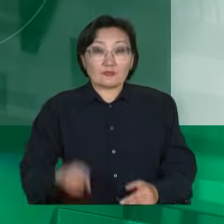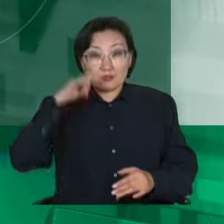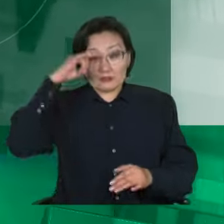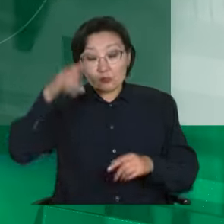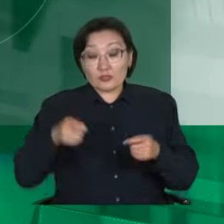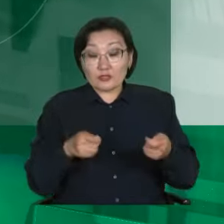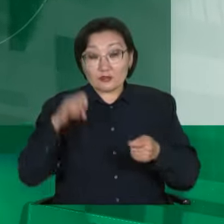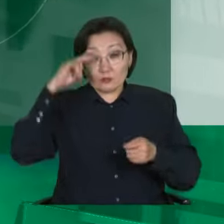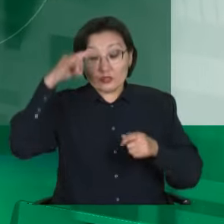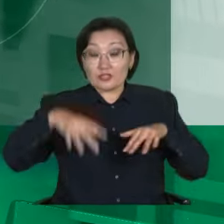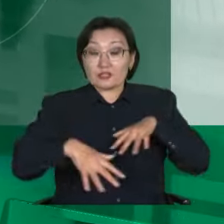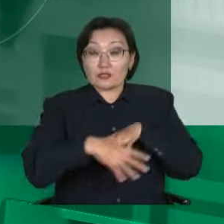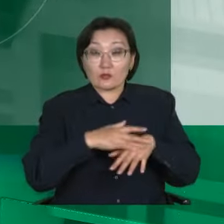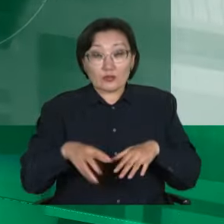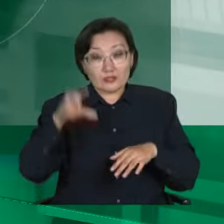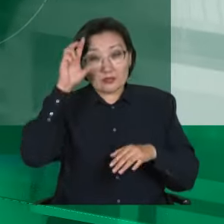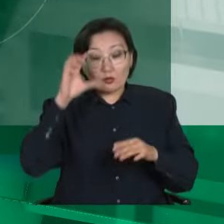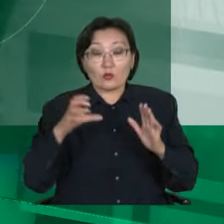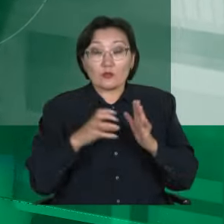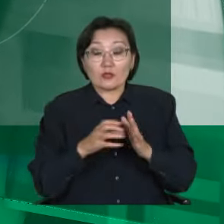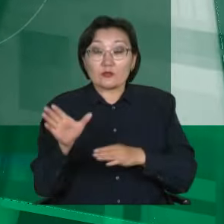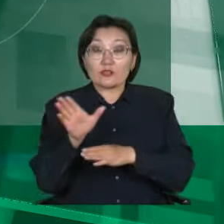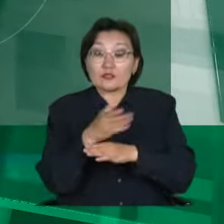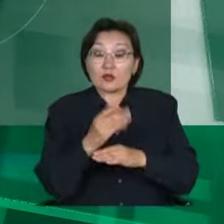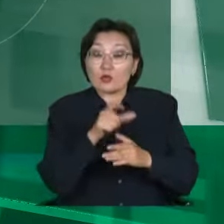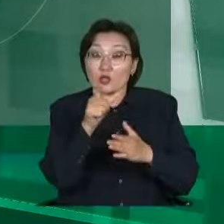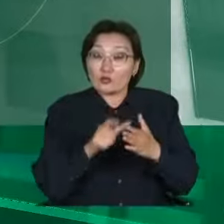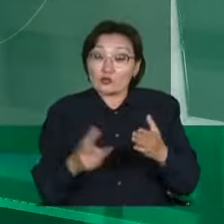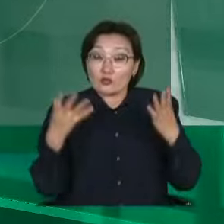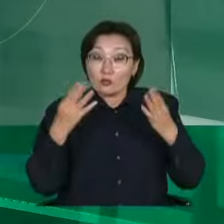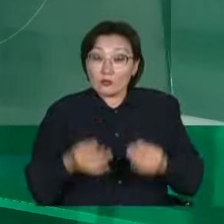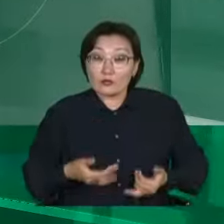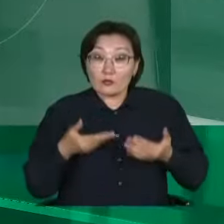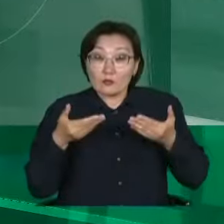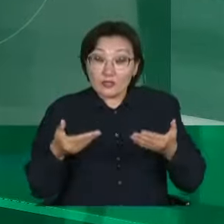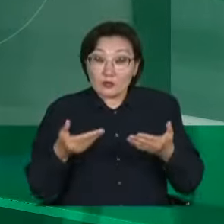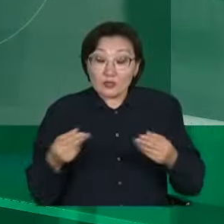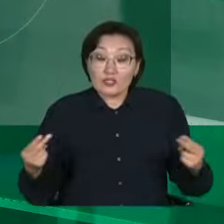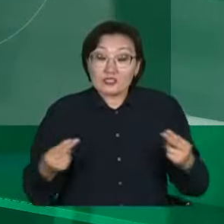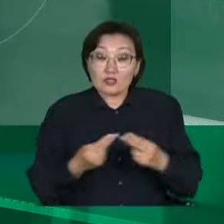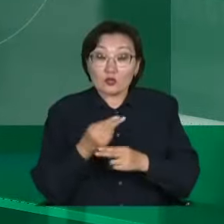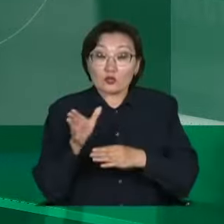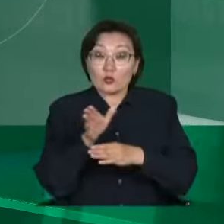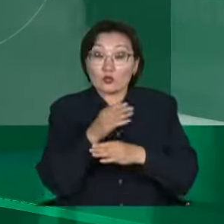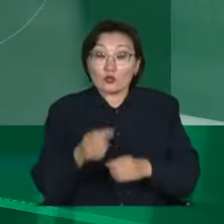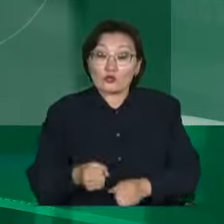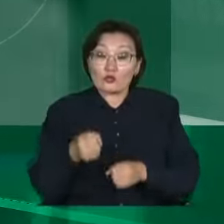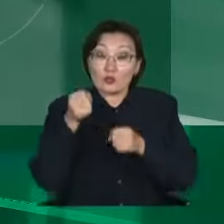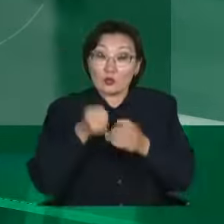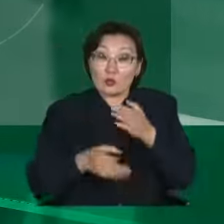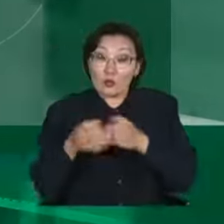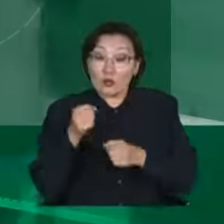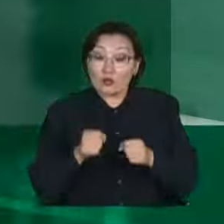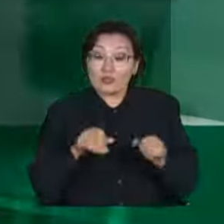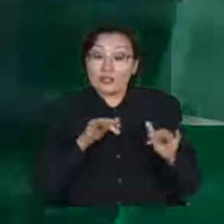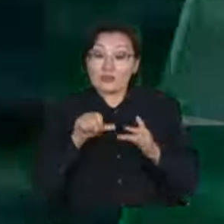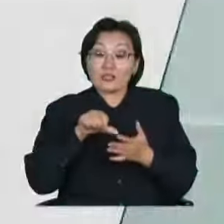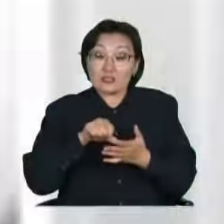Президенті қазақстандықтарды мемлекеттік рәміздер күнімен құттықтап, елордадағы ту көтеру рәсіміне қатысты. Мерейлі мереке қалай